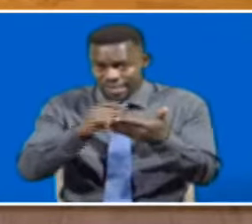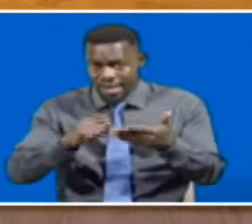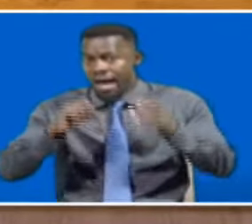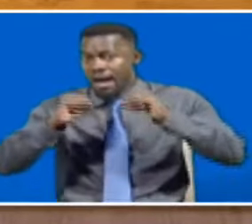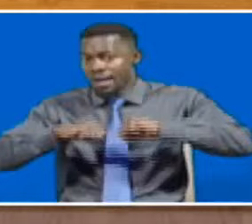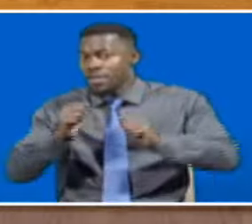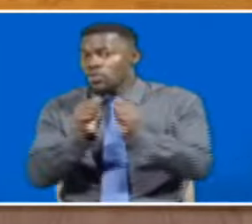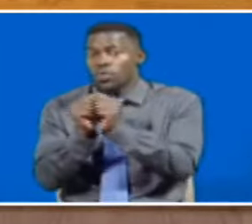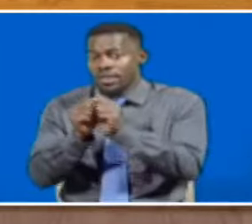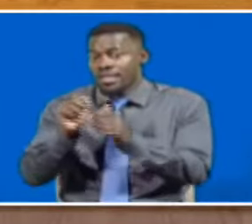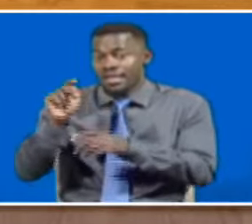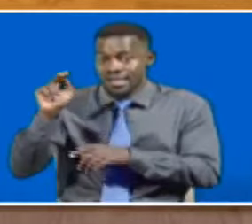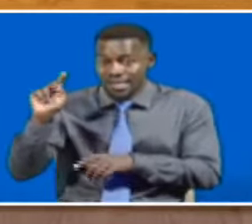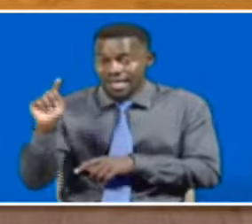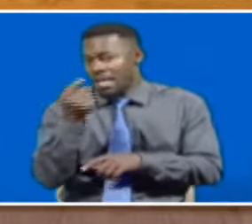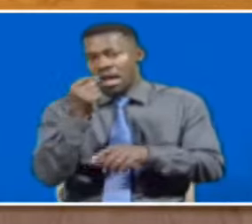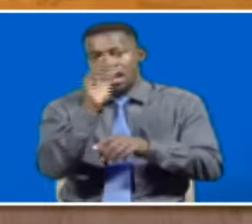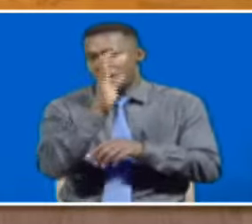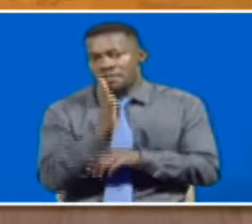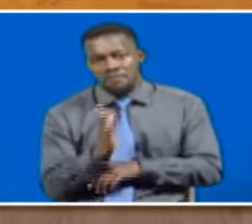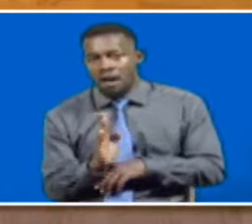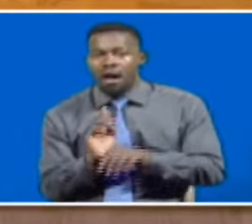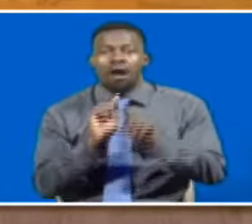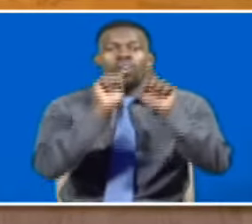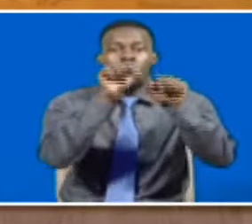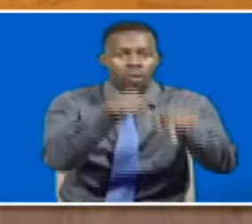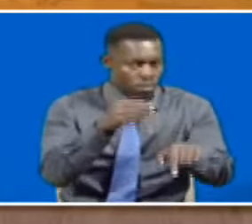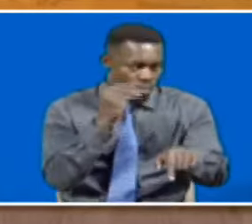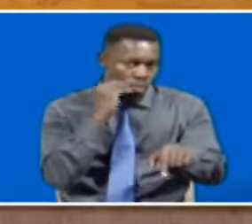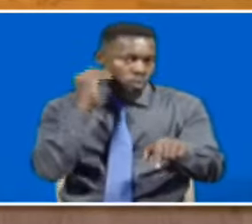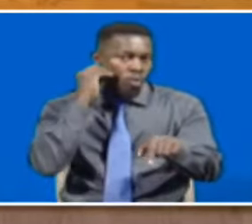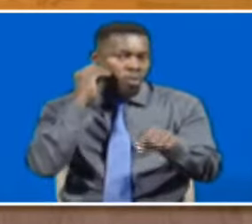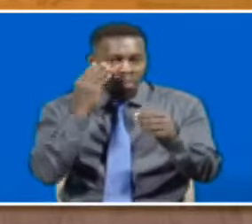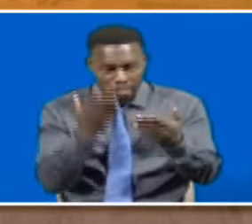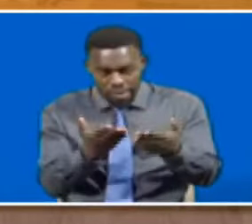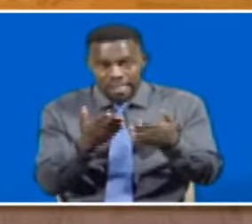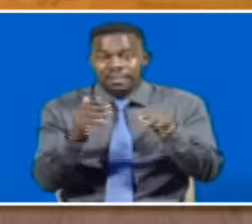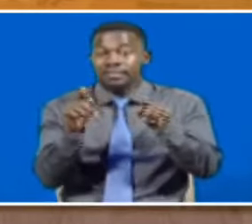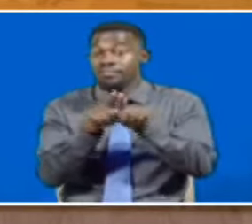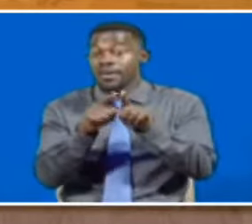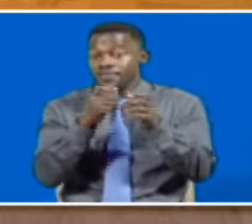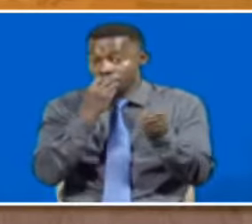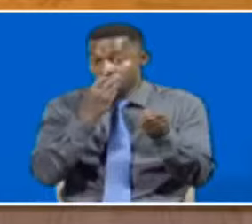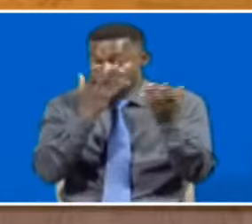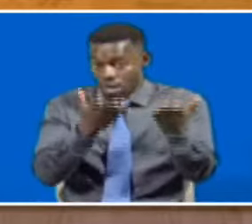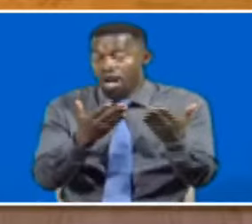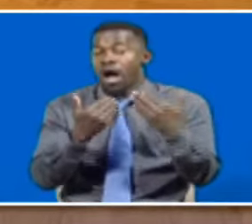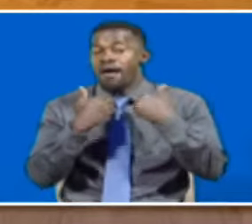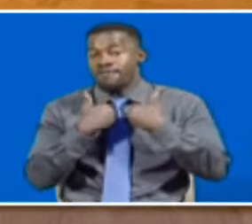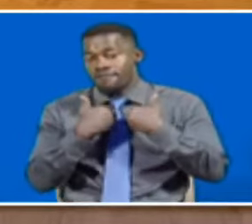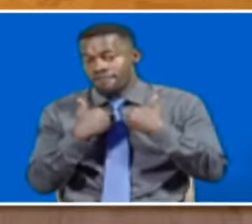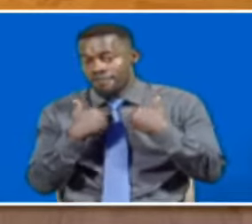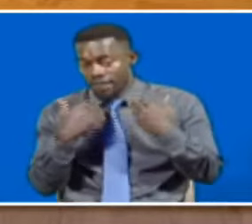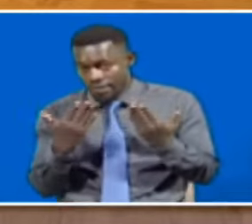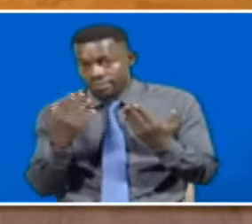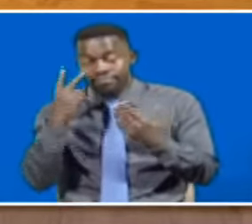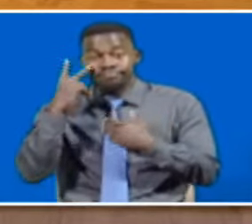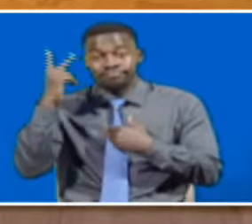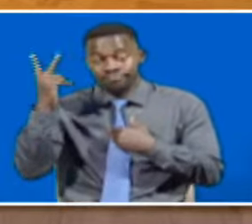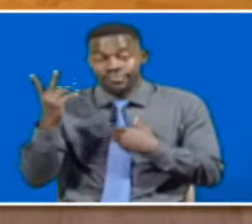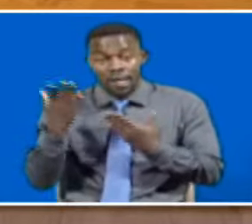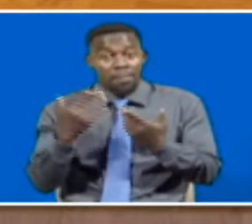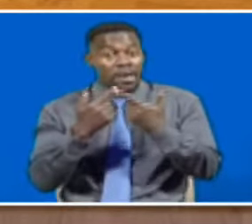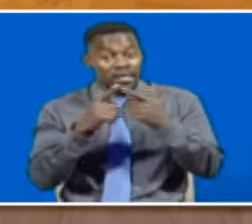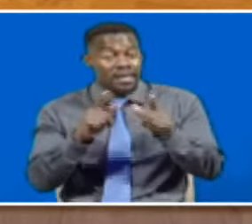kiongozi huyo hajawahi kuingia Haiti kutokana na hofu ya maisha yake. Na kama anavyoarifu mwanahabari Francis Ontuoma, Marekani kwa upande